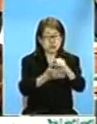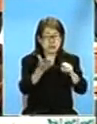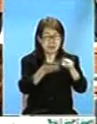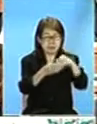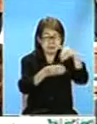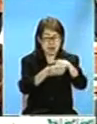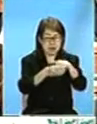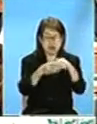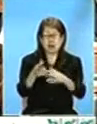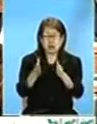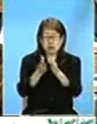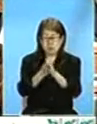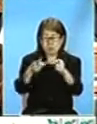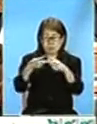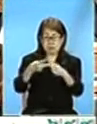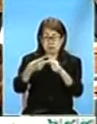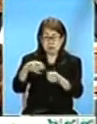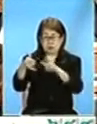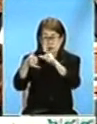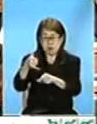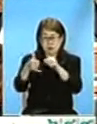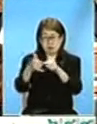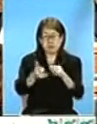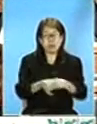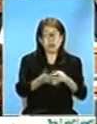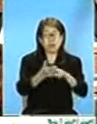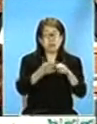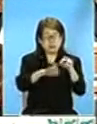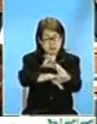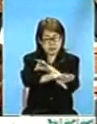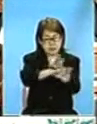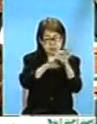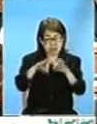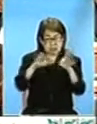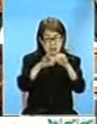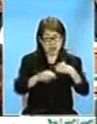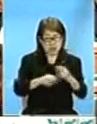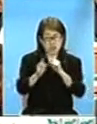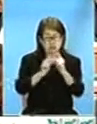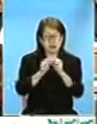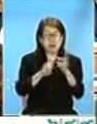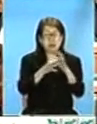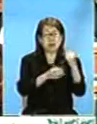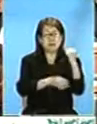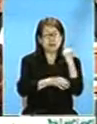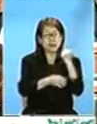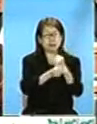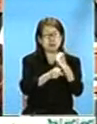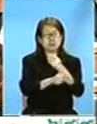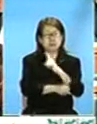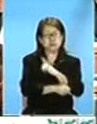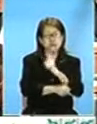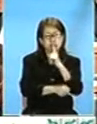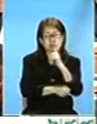ว่าอะไรแปลว่าครั้งนี้ไม่ได้แก้อำนาจหน้าที่ที่จริงเวลาพูดถึงเรื่องของสว.